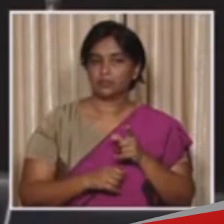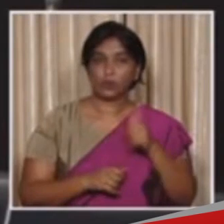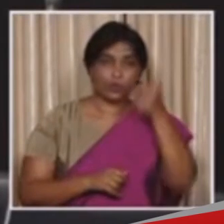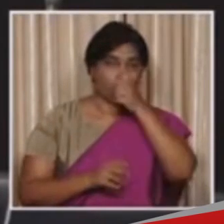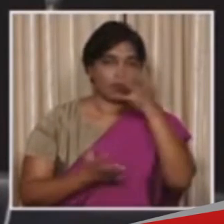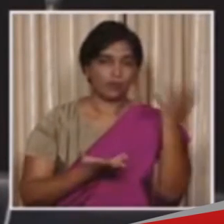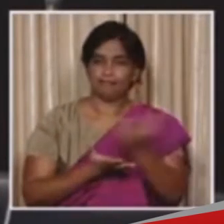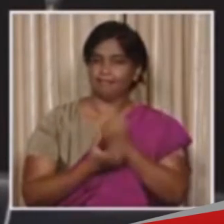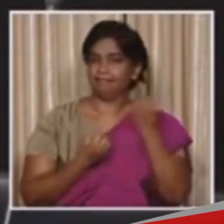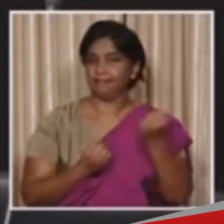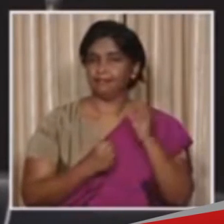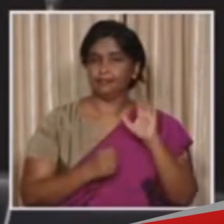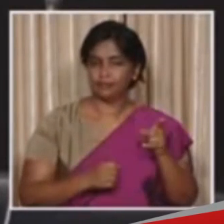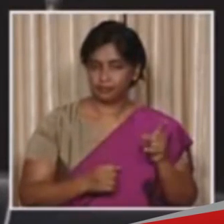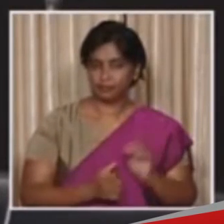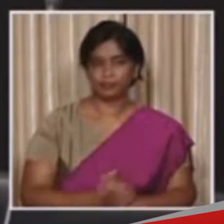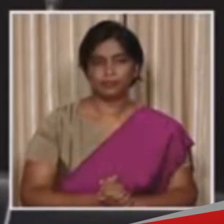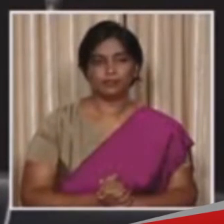sorakamata lak vela tibena.